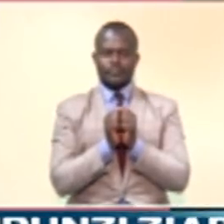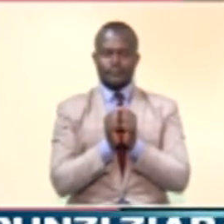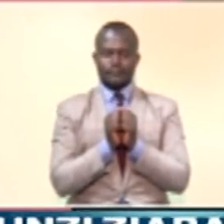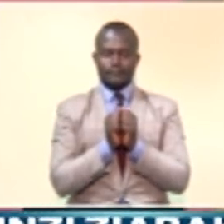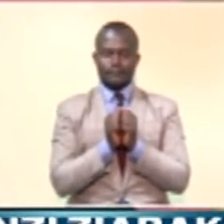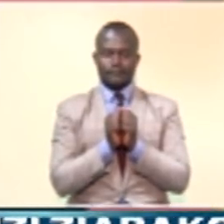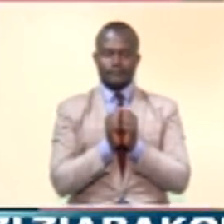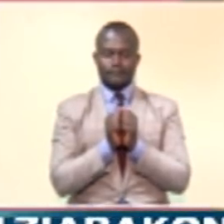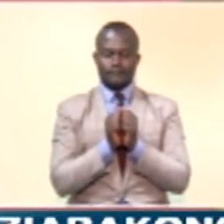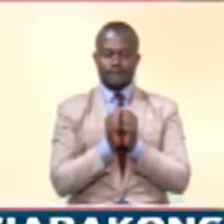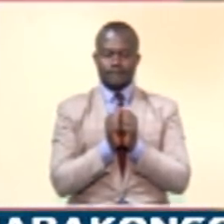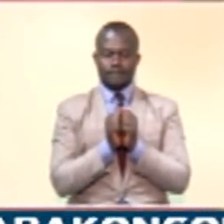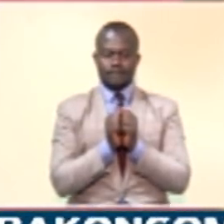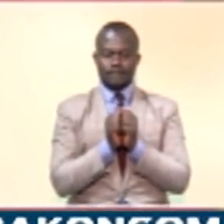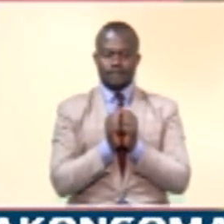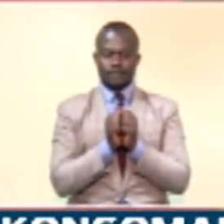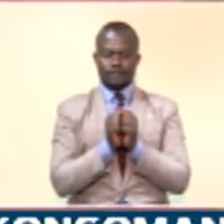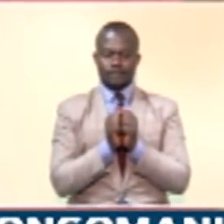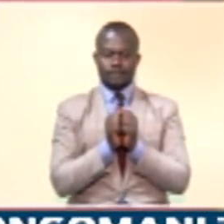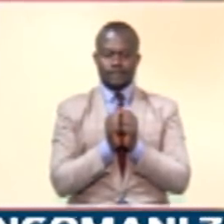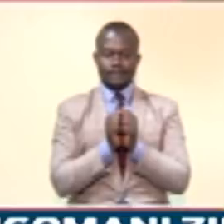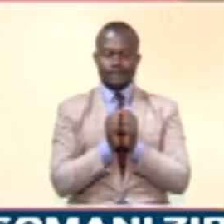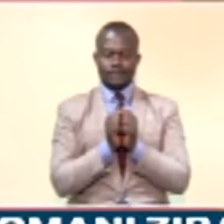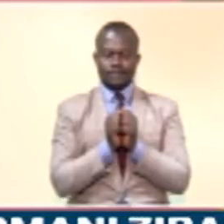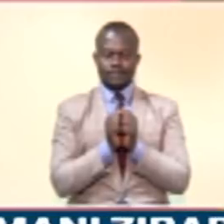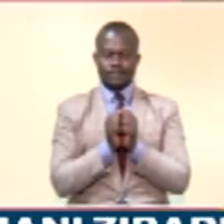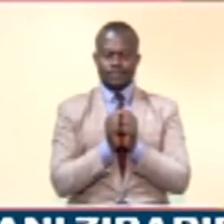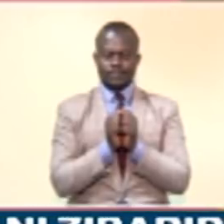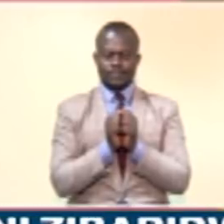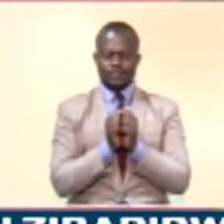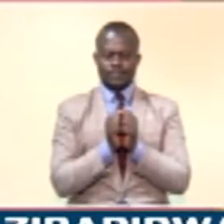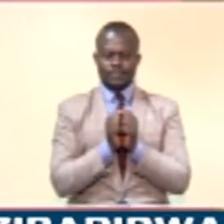Despite some loud noises and voices,